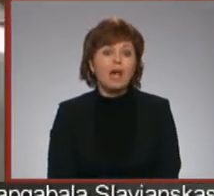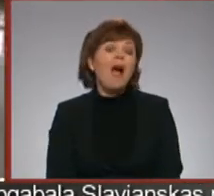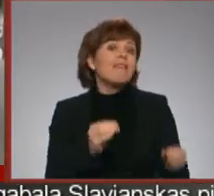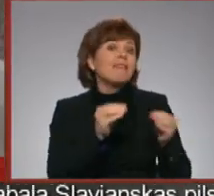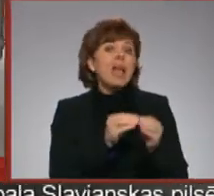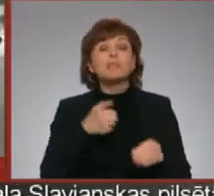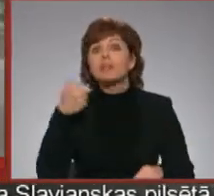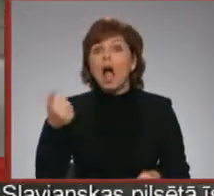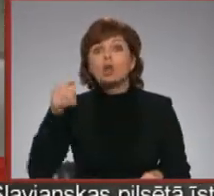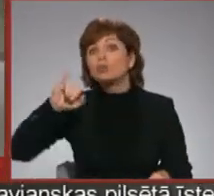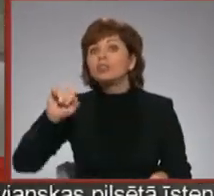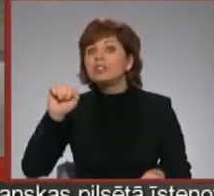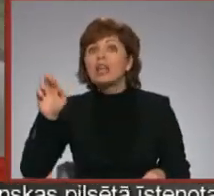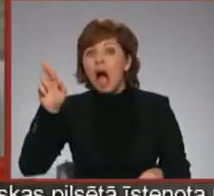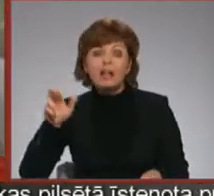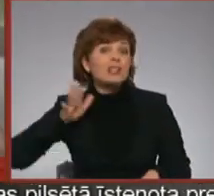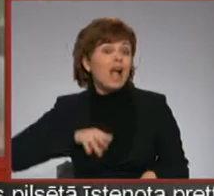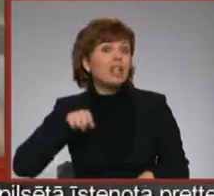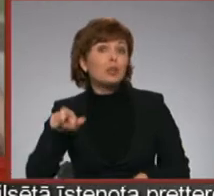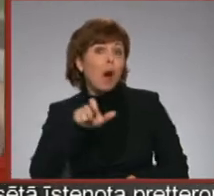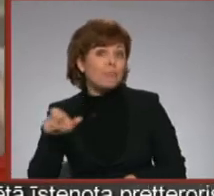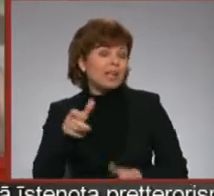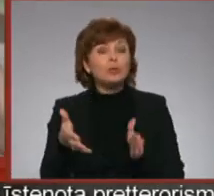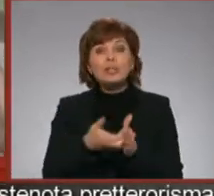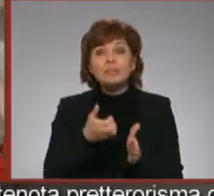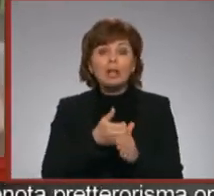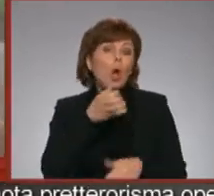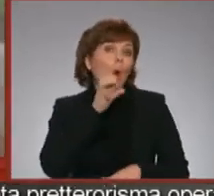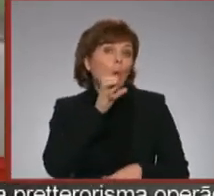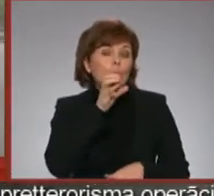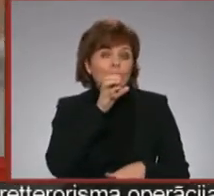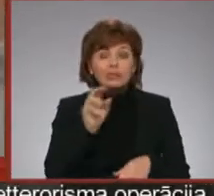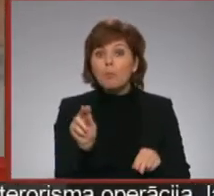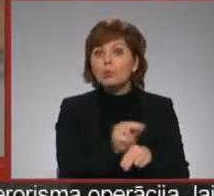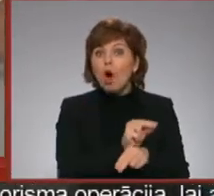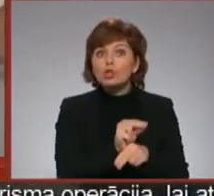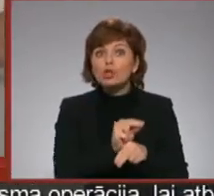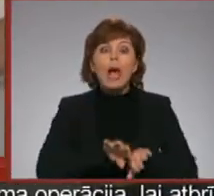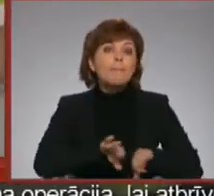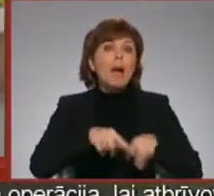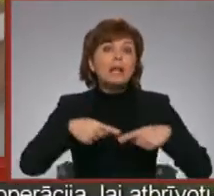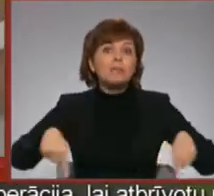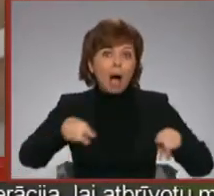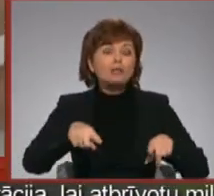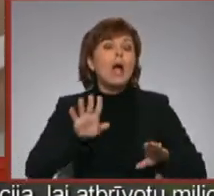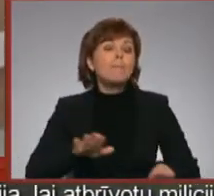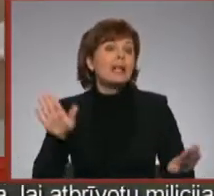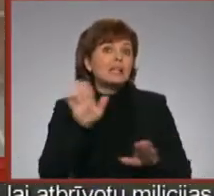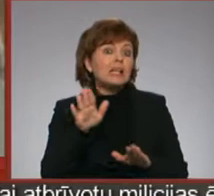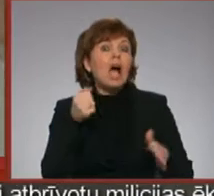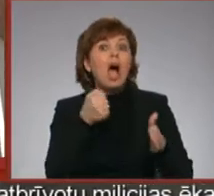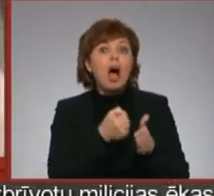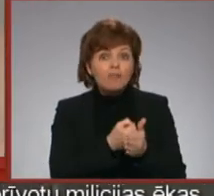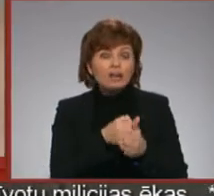10 gadus Jānis gaidīja brīdi, kad viņš varēs izmantot ūdens procedūras Ventspils peldbaseinā. Pēc liktinīgās avārijas Jānis ārstējās